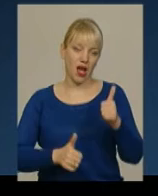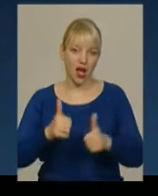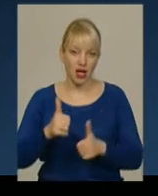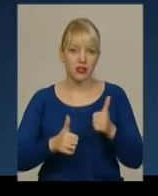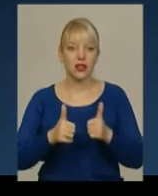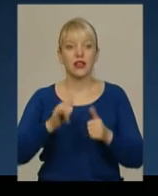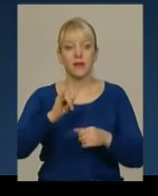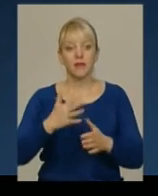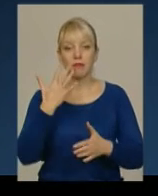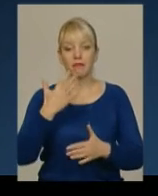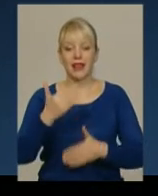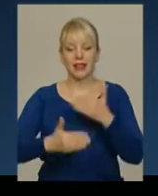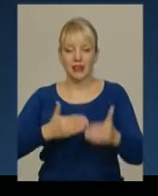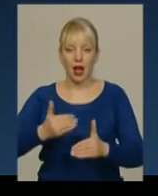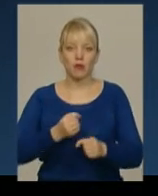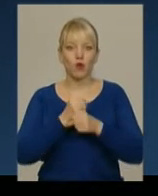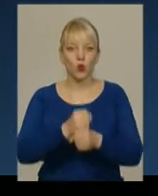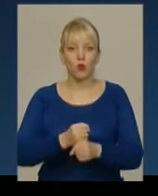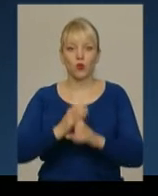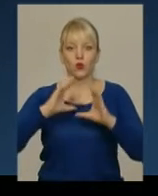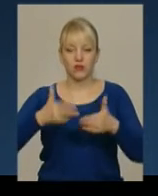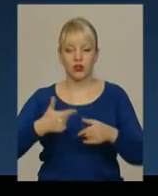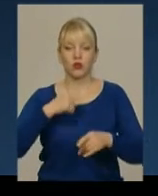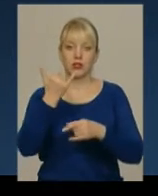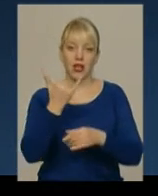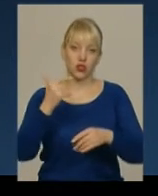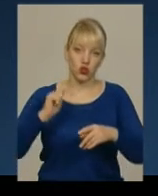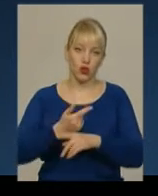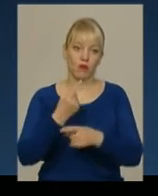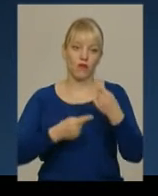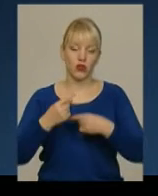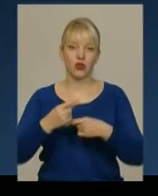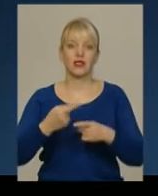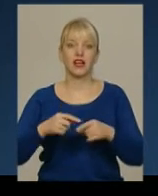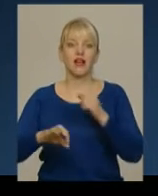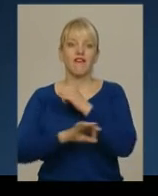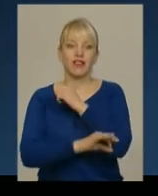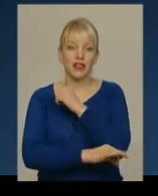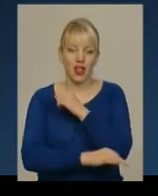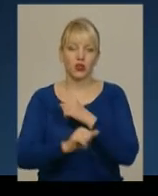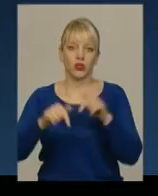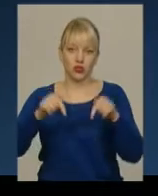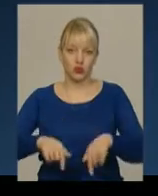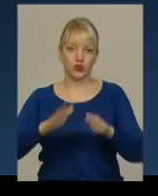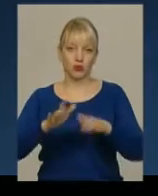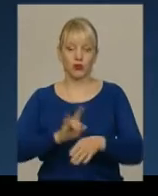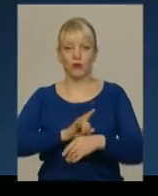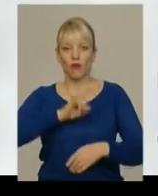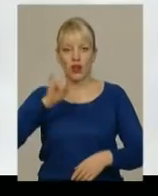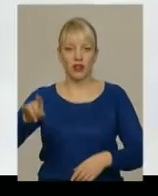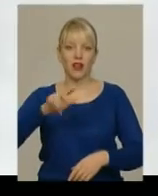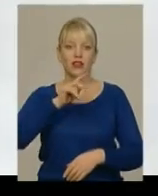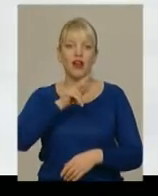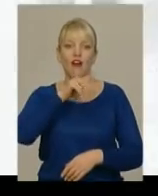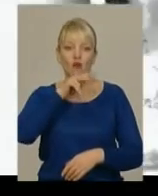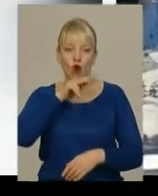П'ять етапів Кубку світу було. І зараз ми повернулися на короткий збір до Фінляндії і звідси вже будемо вилітати до Кореї.